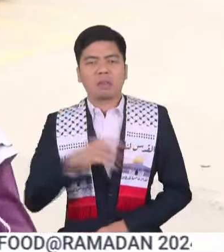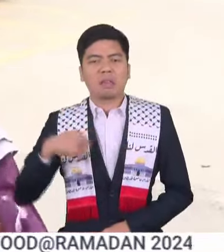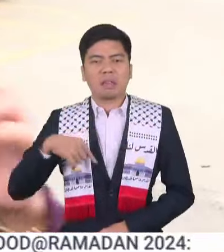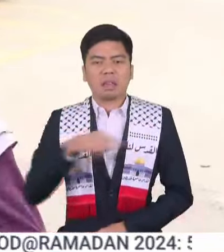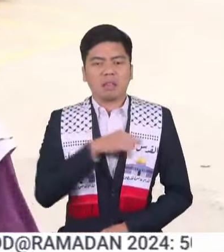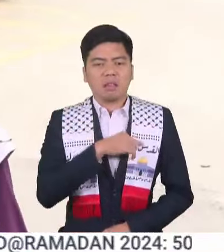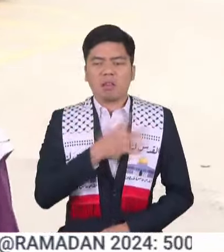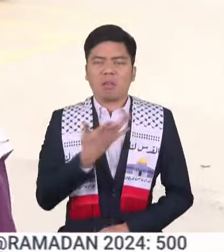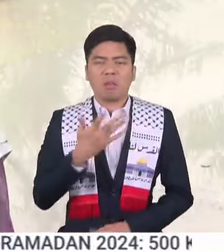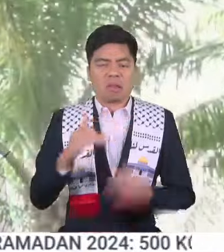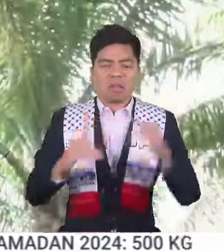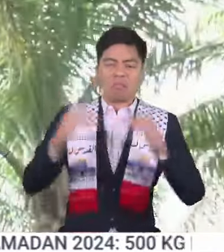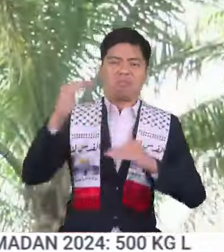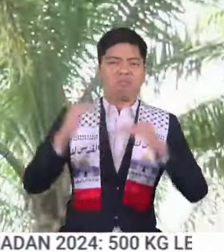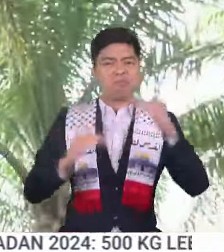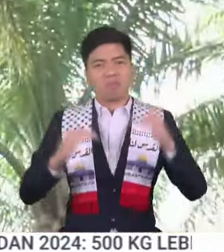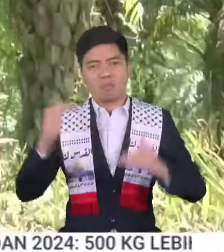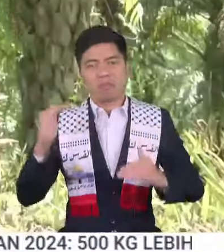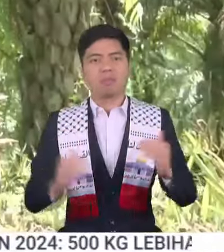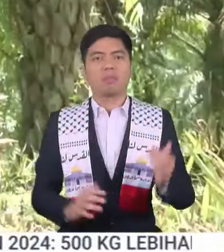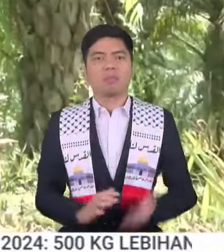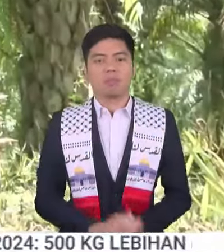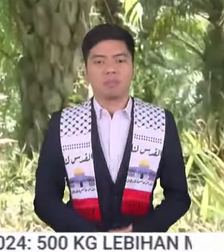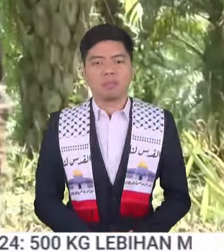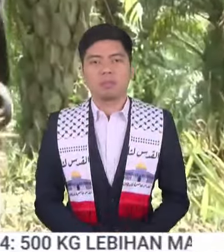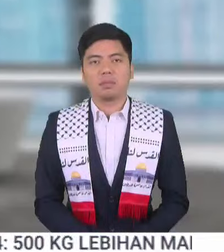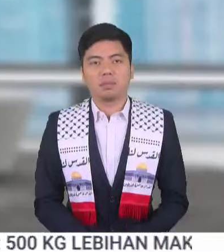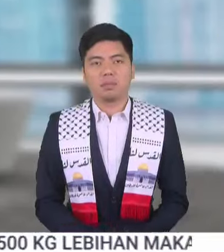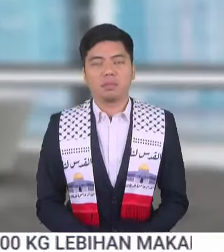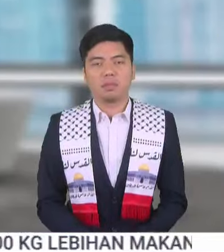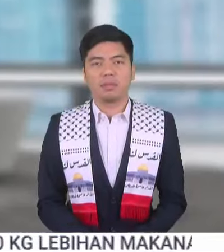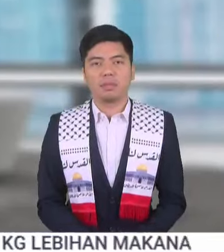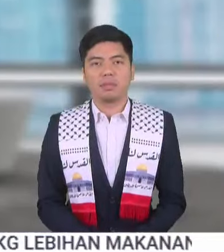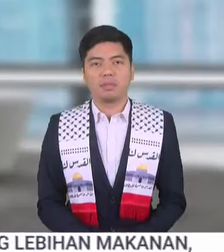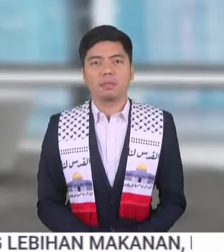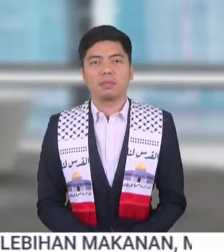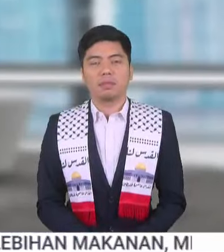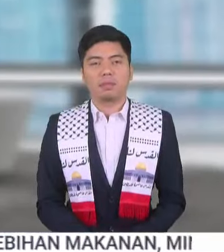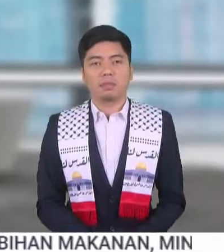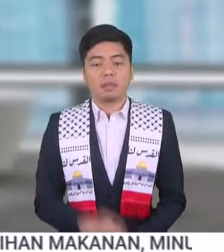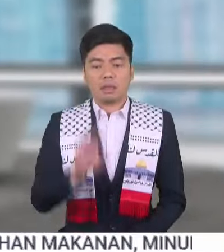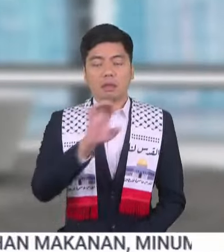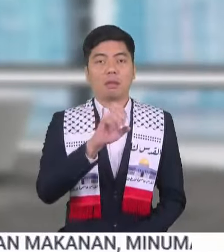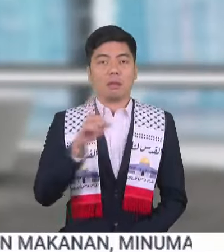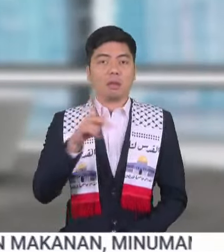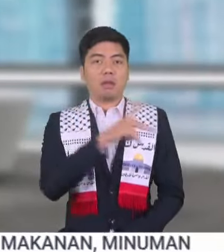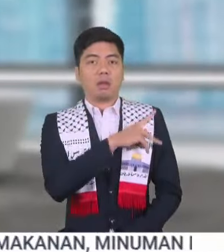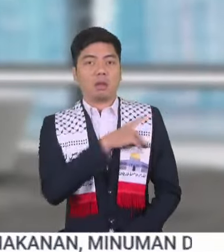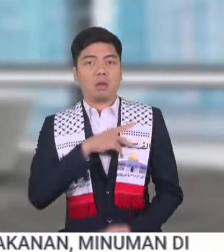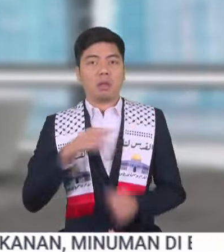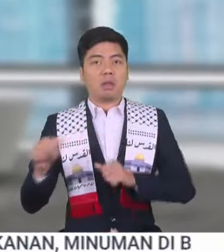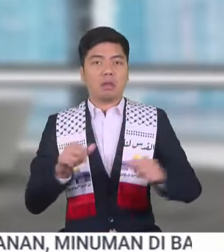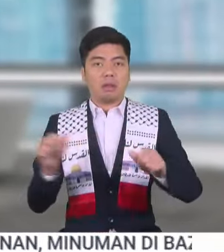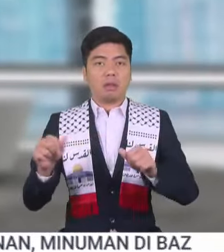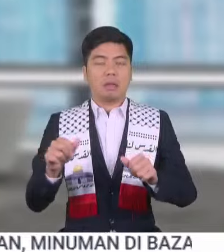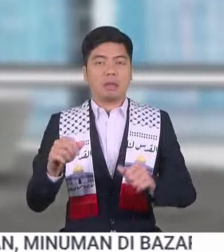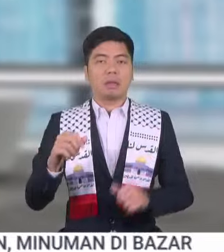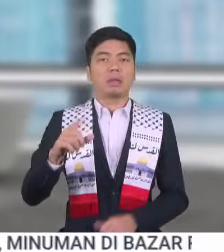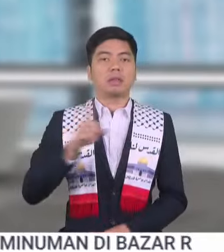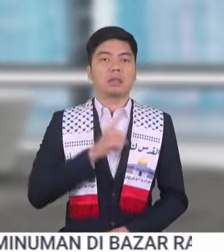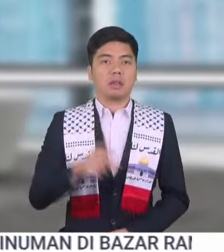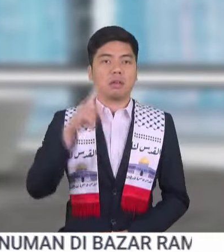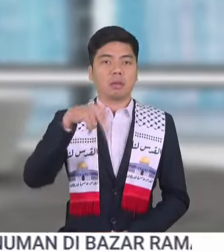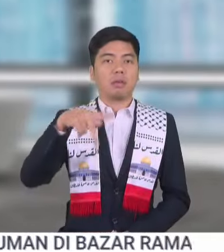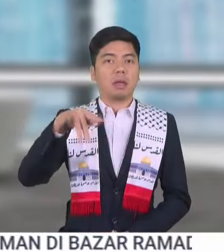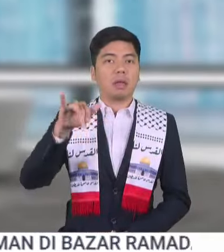nak stabil lah. Bekas Ketua Aktivis Persatuan Pengguna Islam